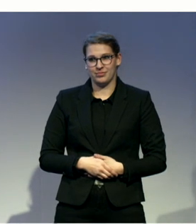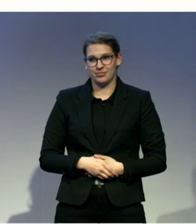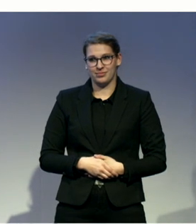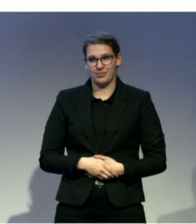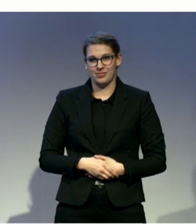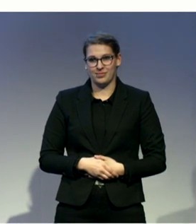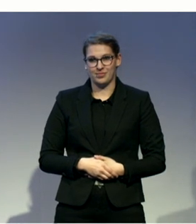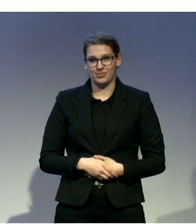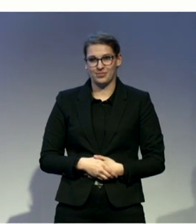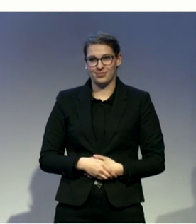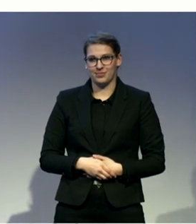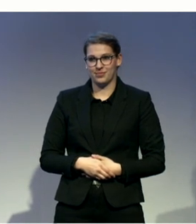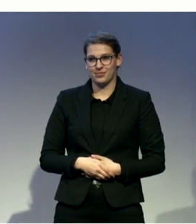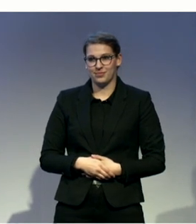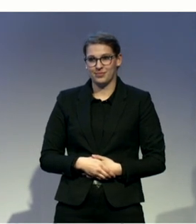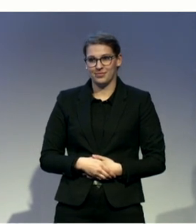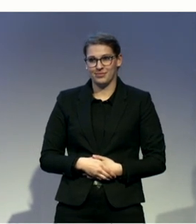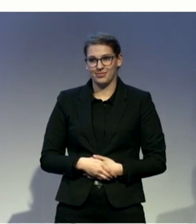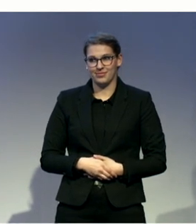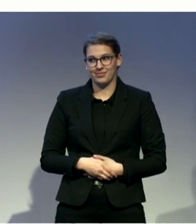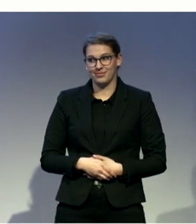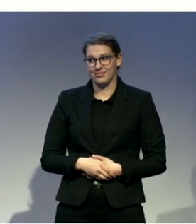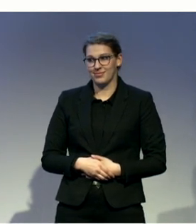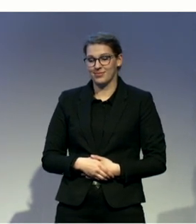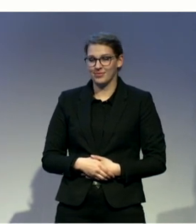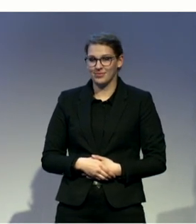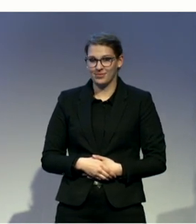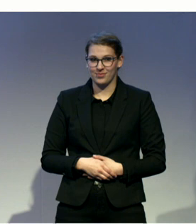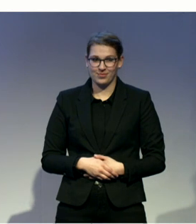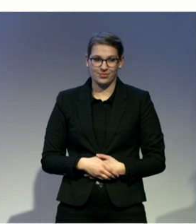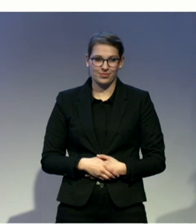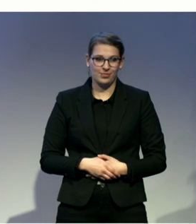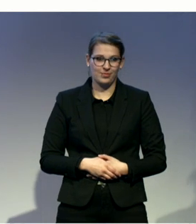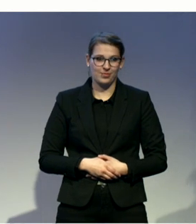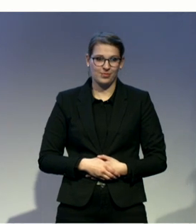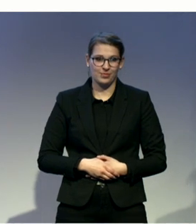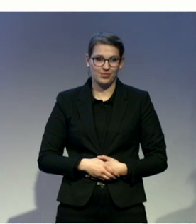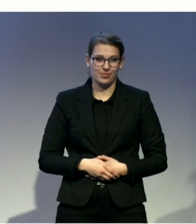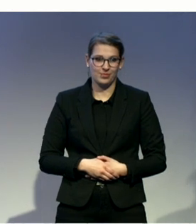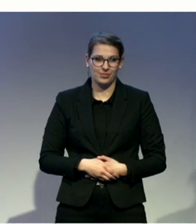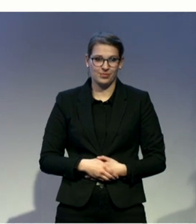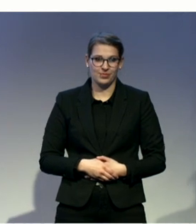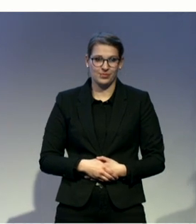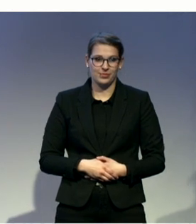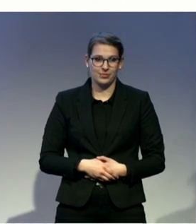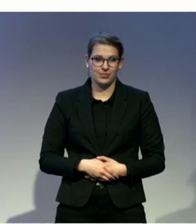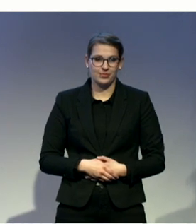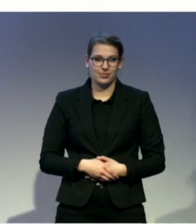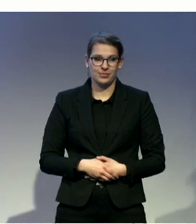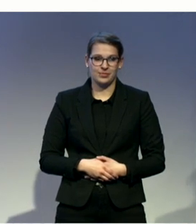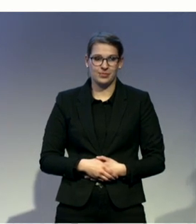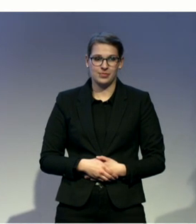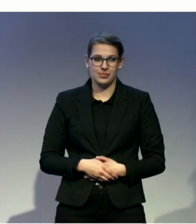birlikdə bir binada əlilliyi olan insanlar yerləşdirilirdi. Okay. Yeah, just